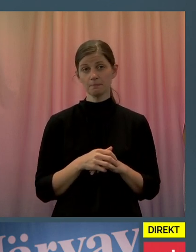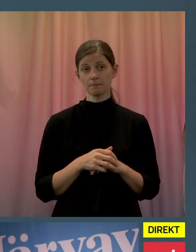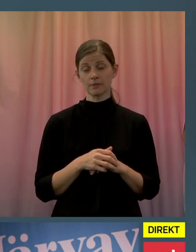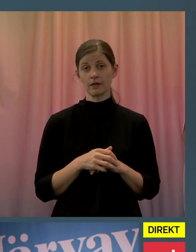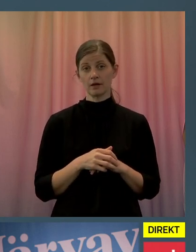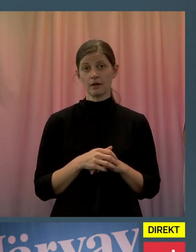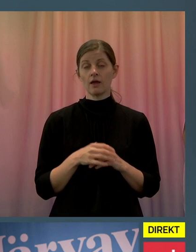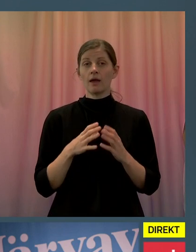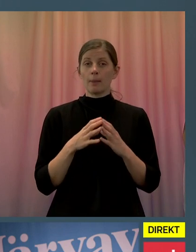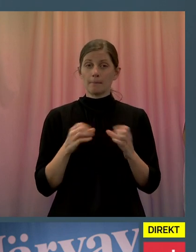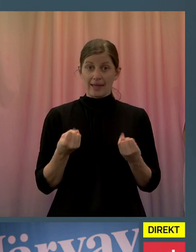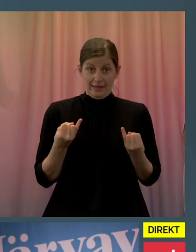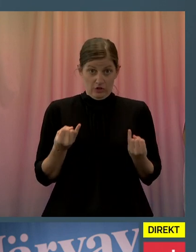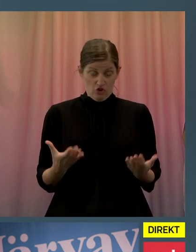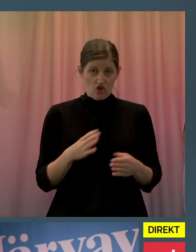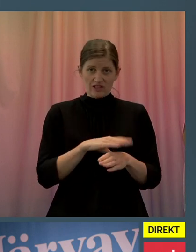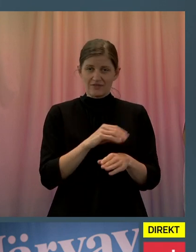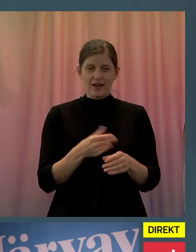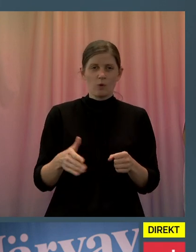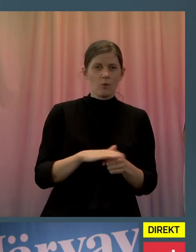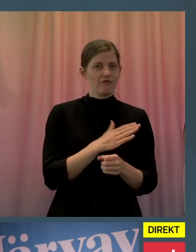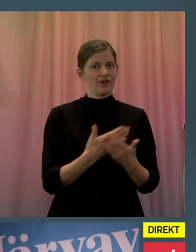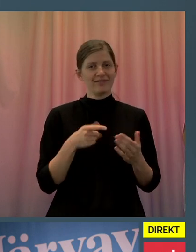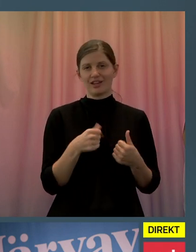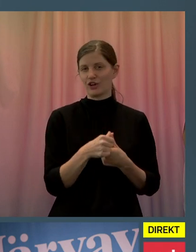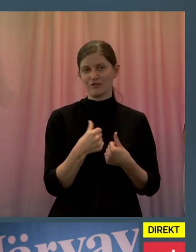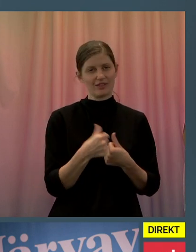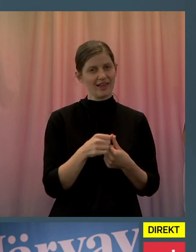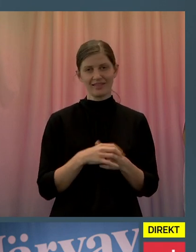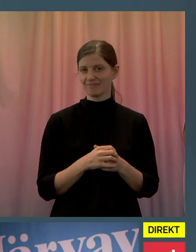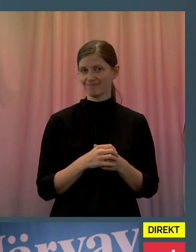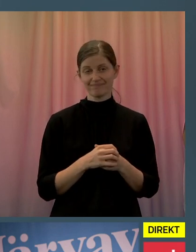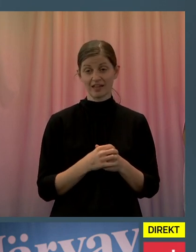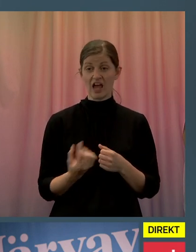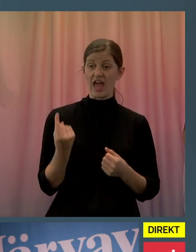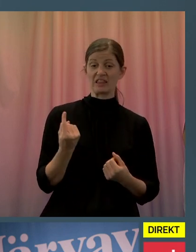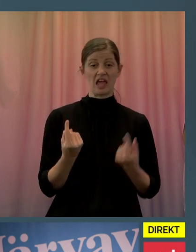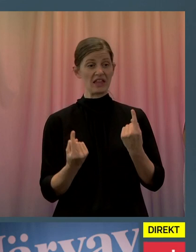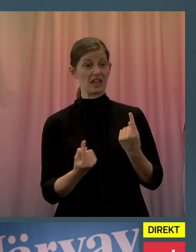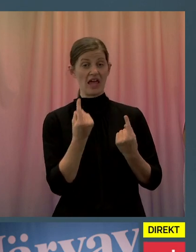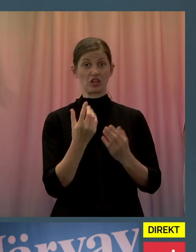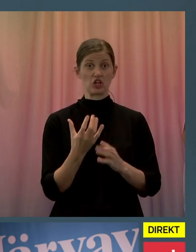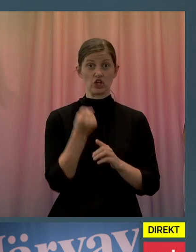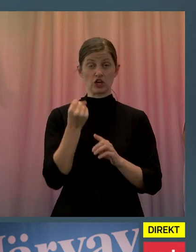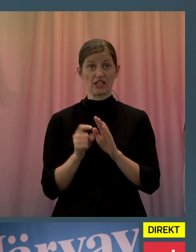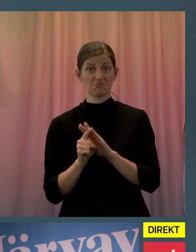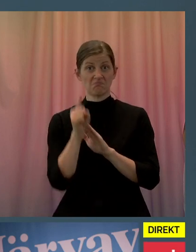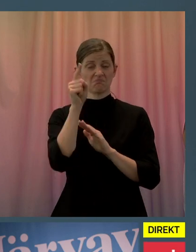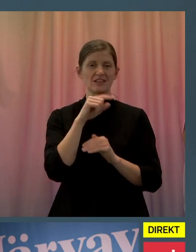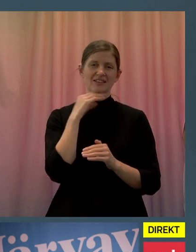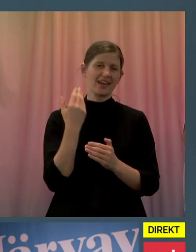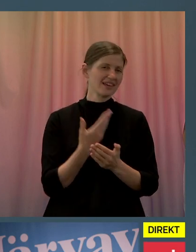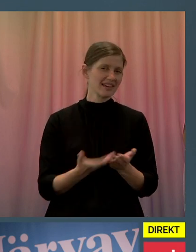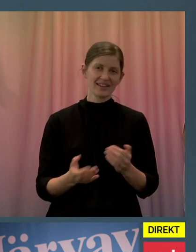Men idag lever inte Sverige längre upp till det löftet. Enskilda framgångssagor räcker inte när